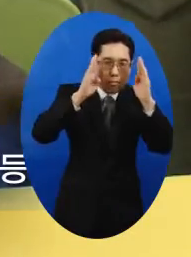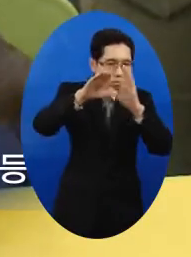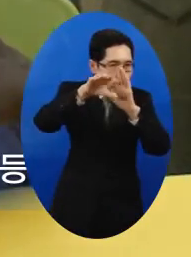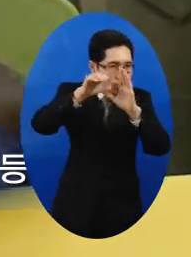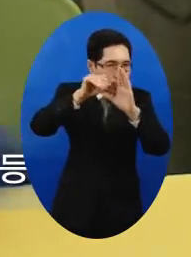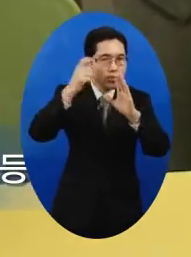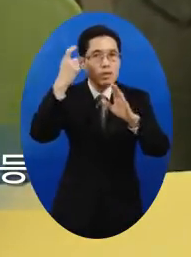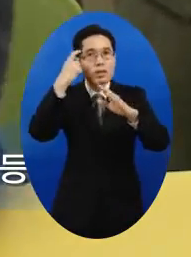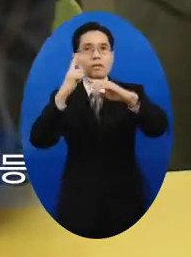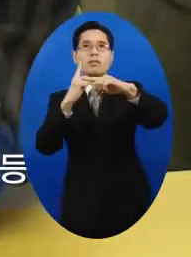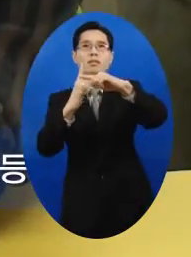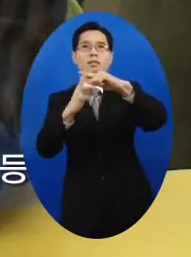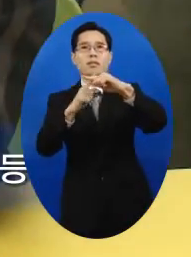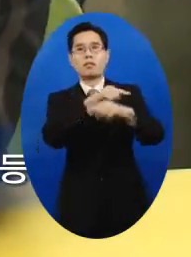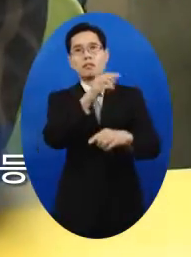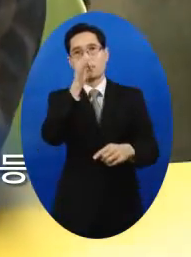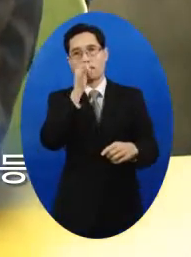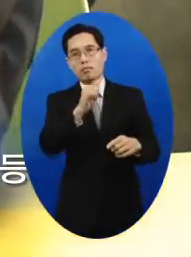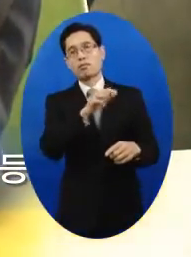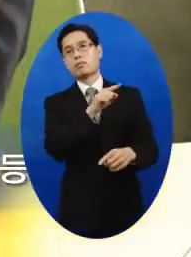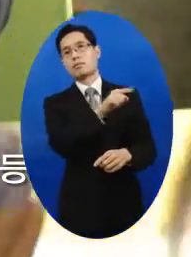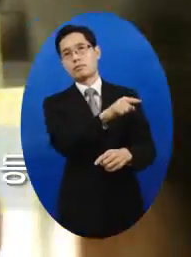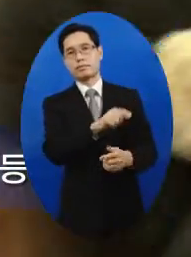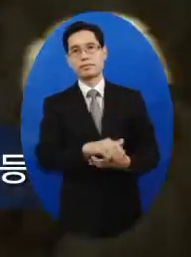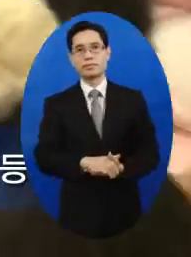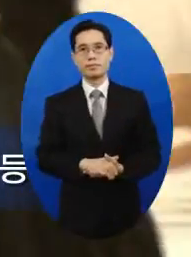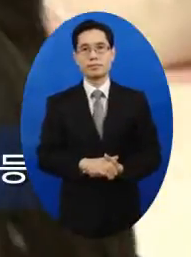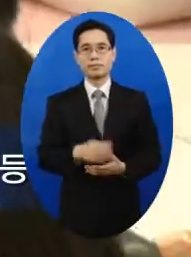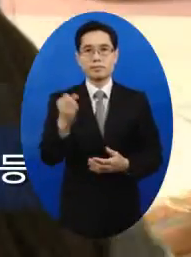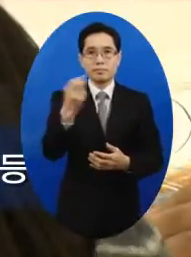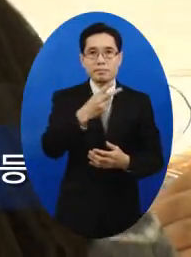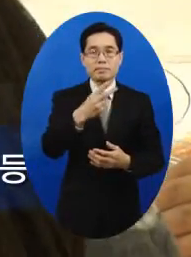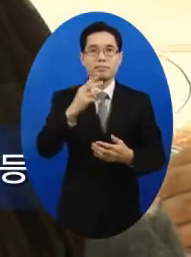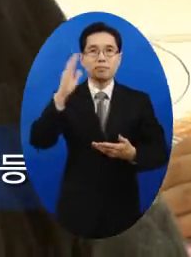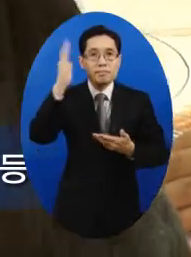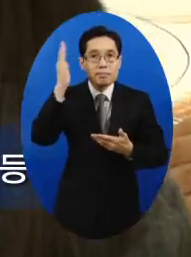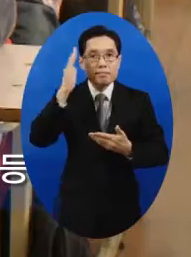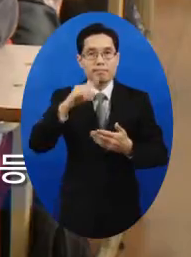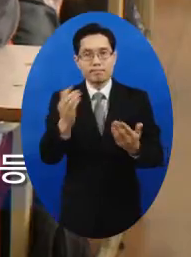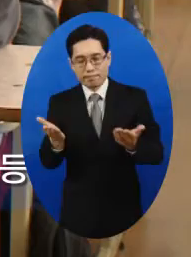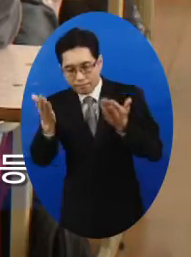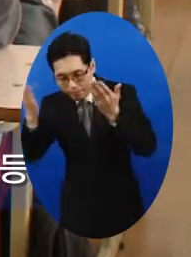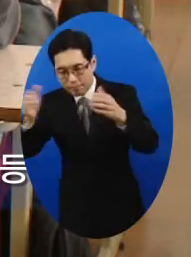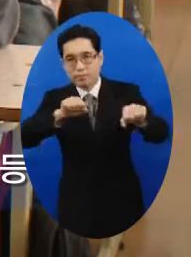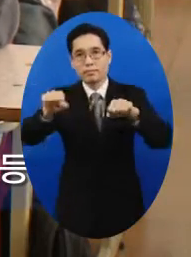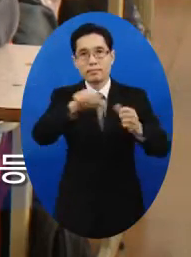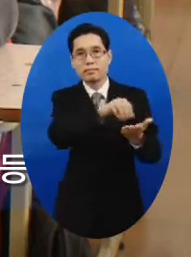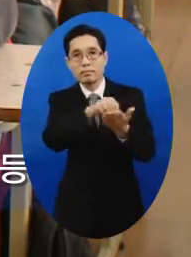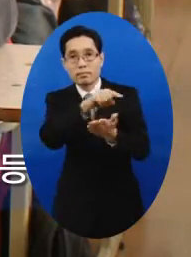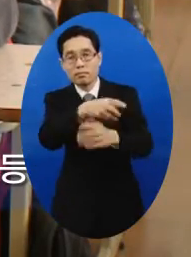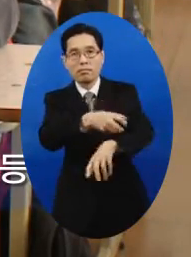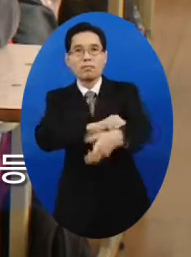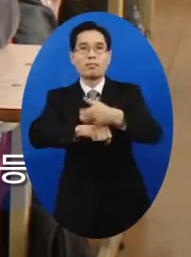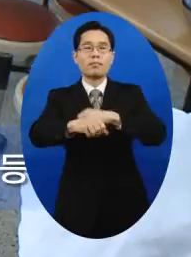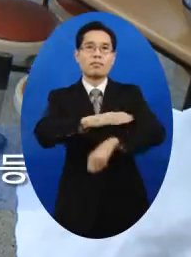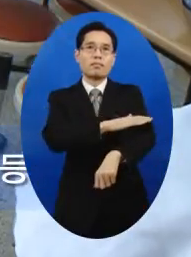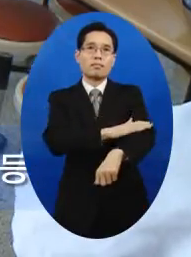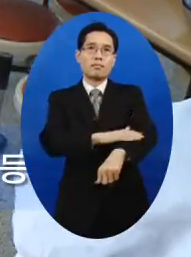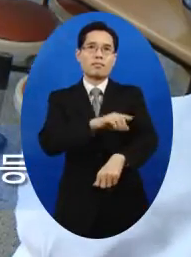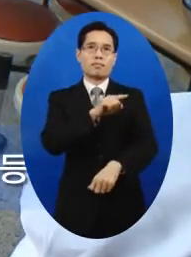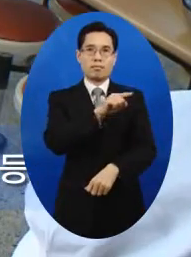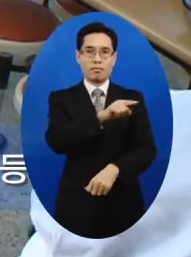00 에서도 긍정적인 반응을 보이는 것으로 나타났습니다 또한 학생들이 자원 봉사 활동에도 더